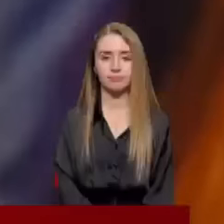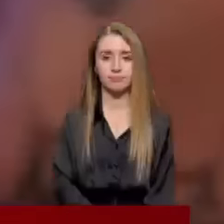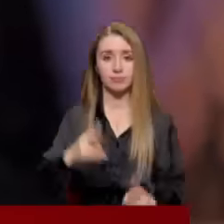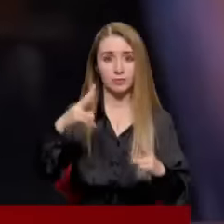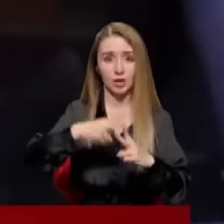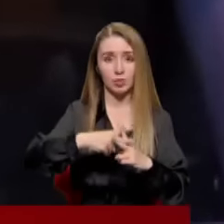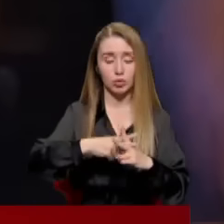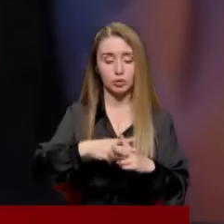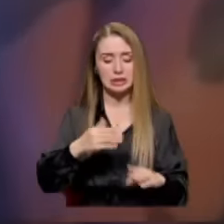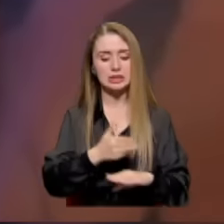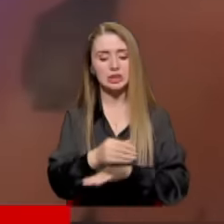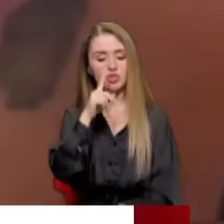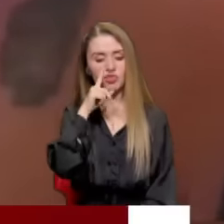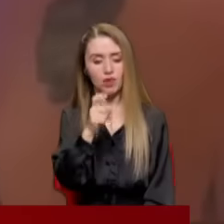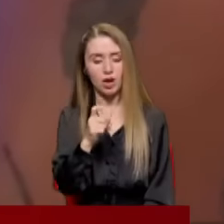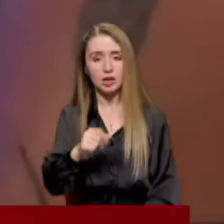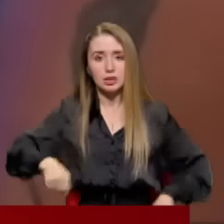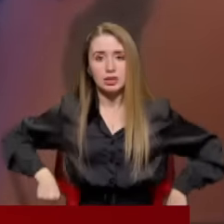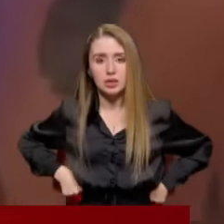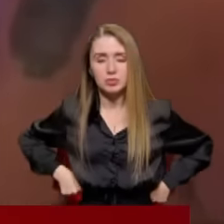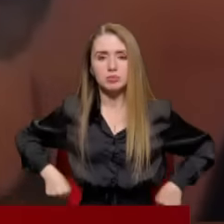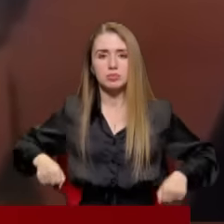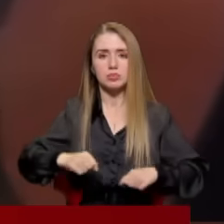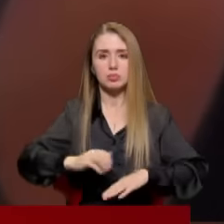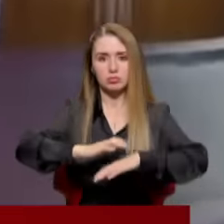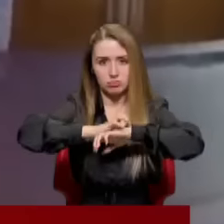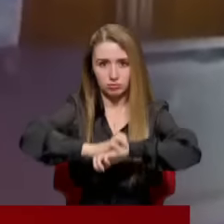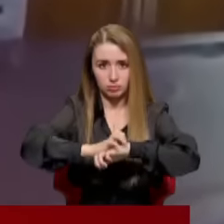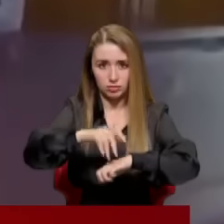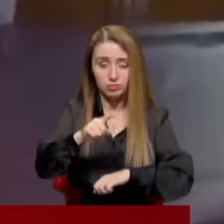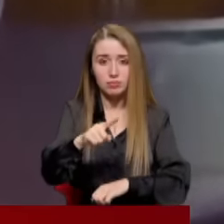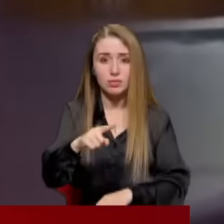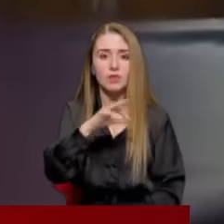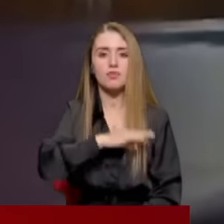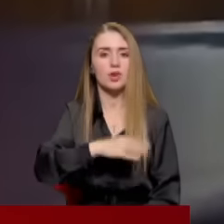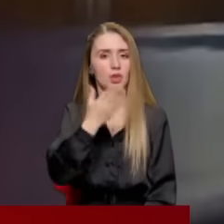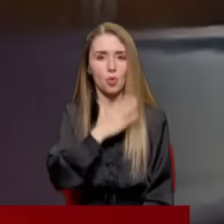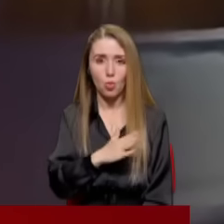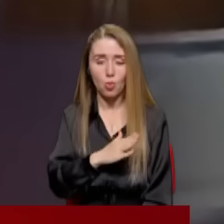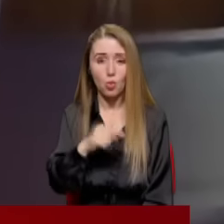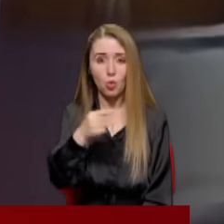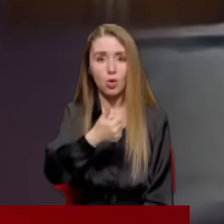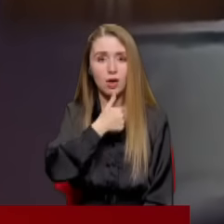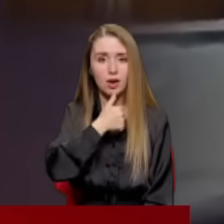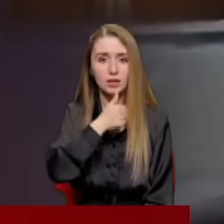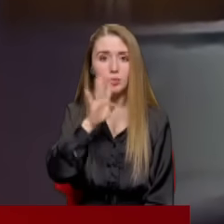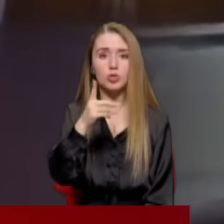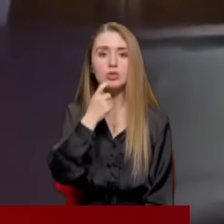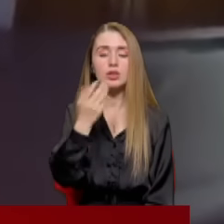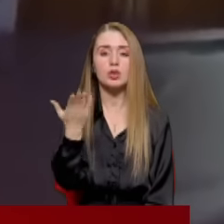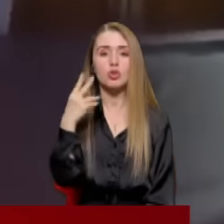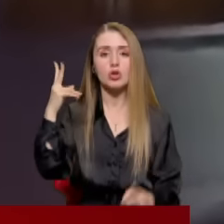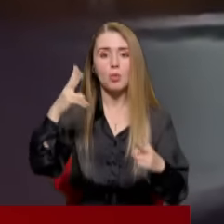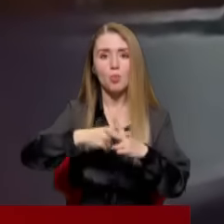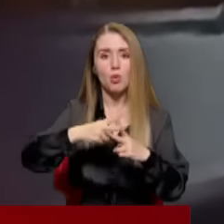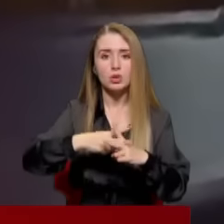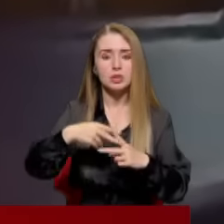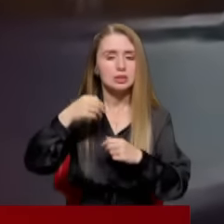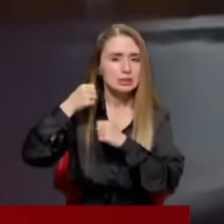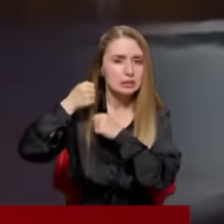Polisler durumu geç fark etti. Kelepçeyi çıkarıp kalp masajı yaptılar ama fayda etmedi. Frank Tyson 4 yıl önce polisin